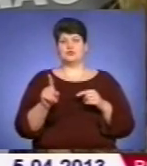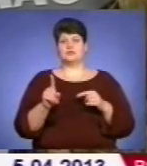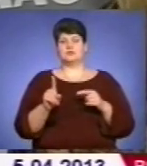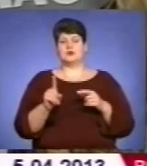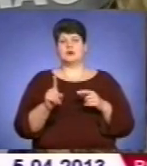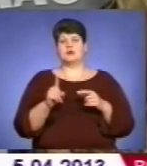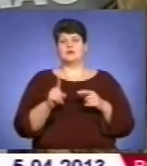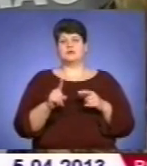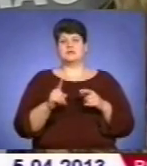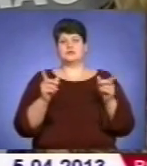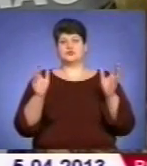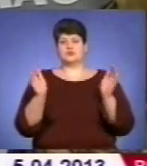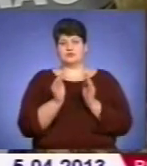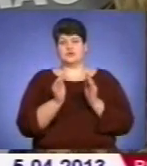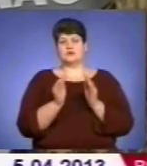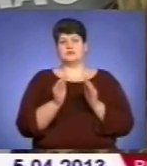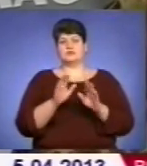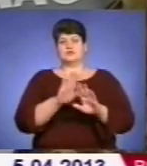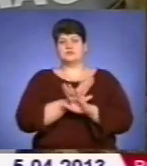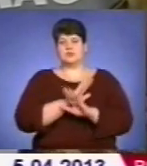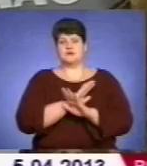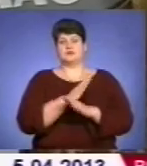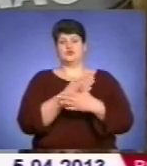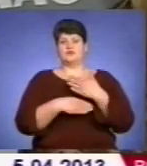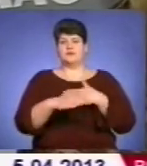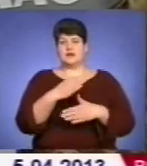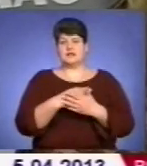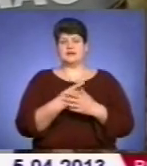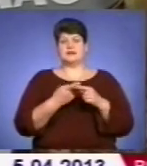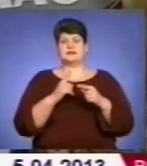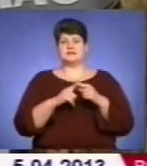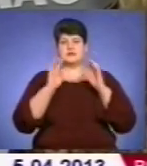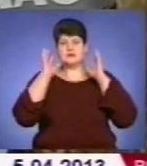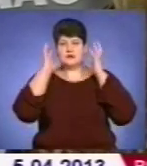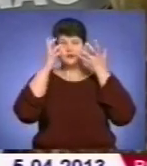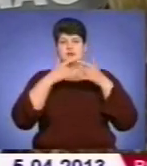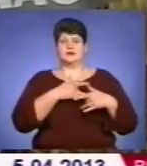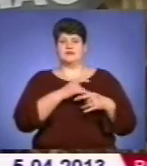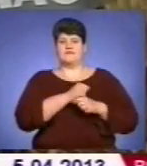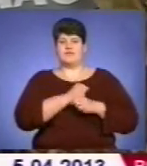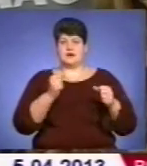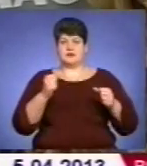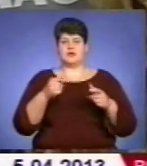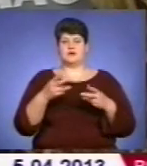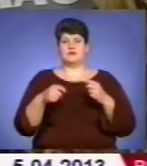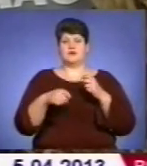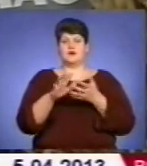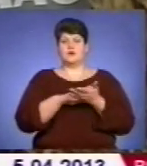життя, тобто це навіть веде до смертності, інвалідизації населення, це мозкові інсульти, інфаркти, ураження нирок,